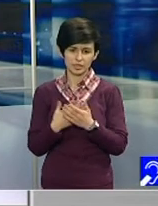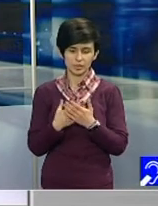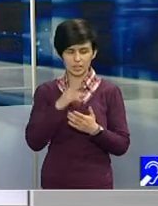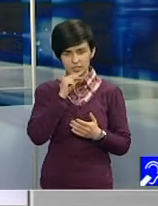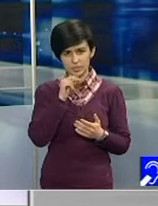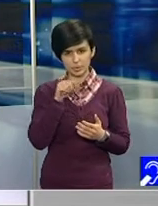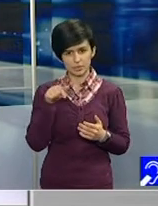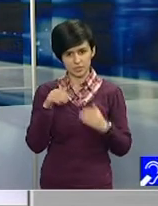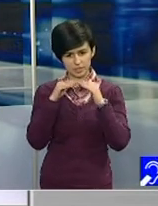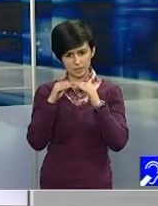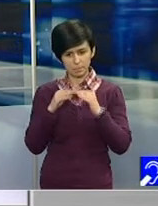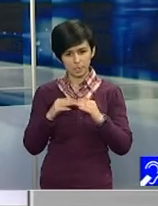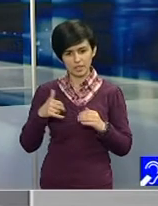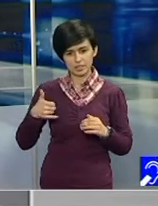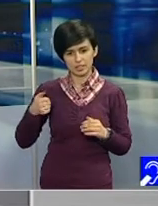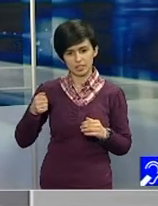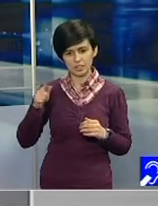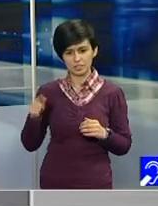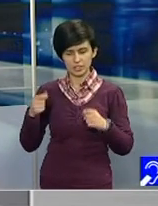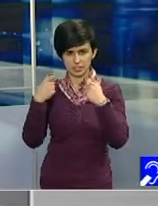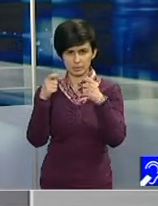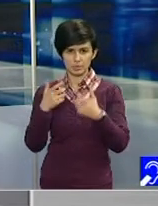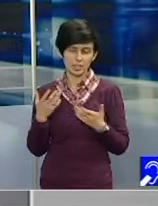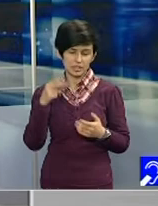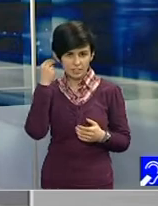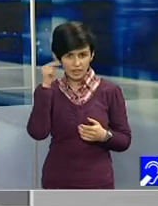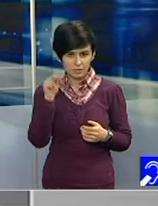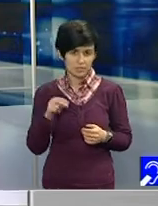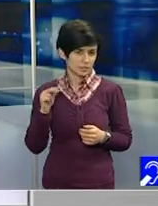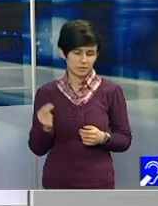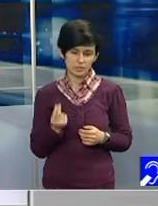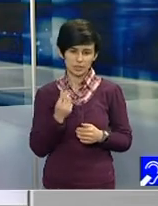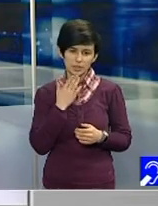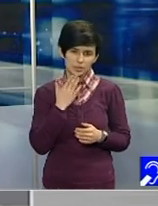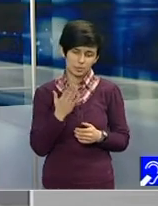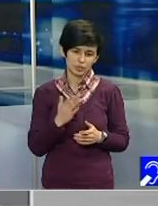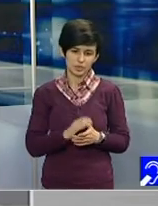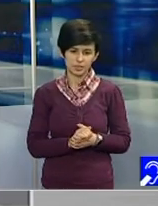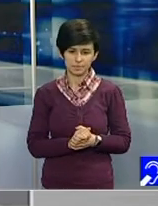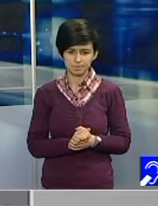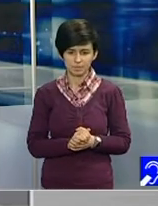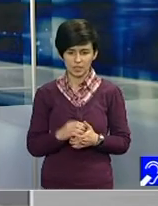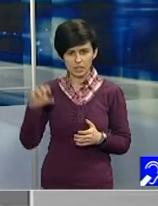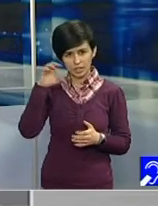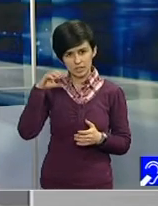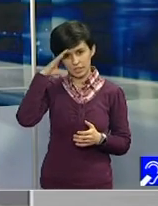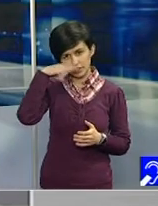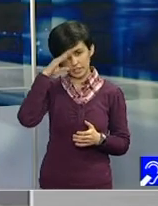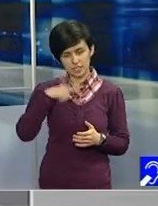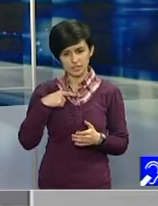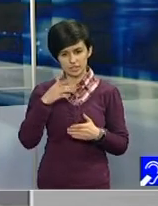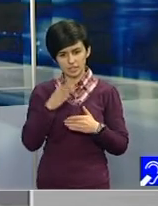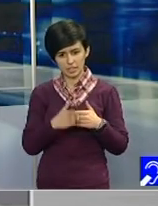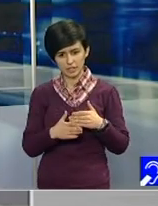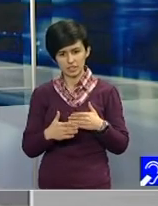Jazz in the Park, pe care organizatorii o anunță a fi spectaculoasă. Mulțumesc foarte mult! Cu mare drag! Doamnelor, domnilor, Transilvania la zi a ajuns acum la